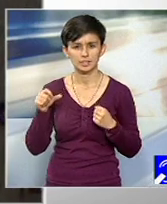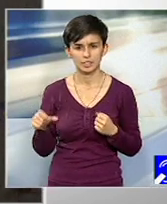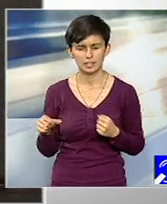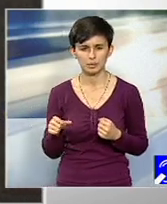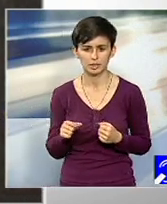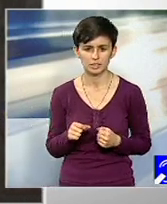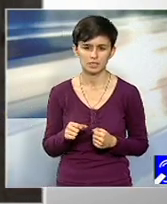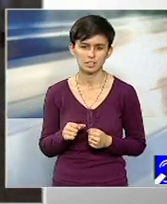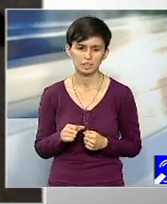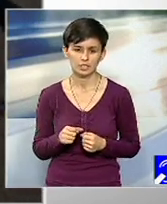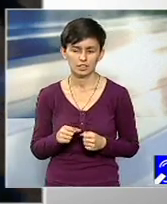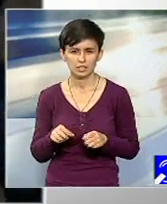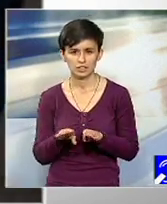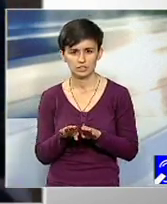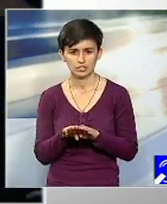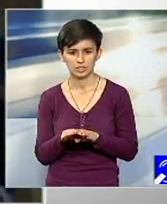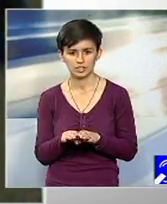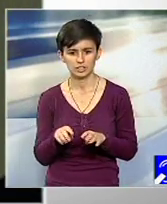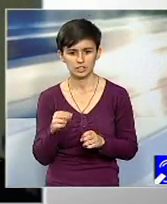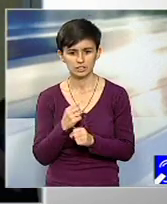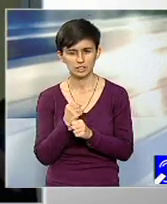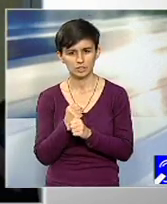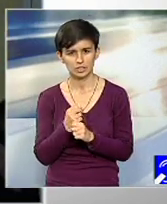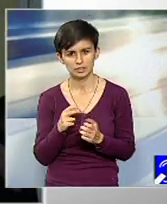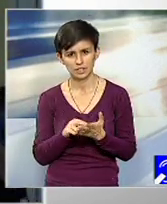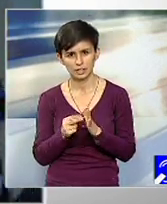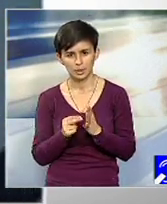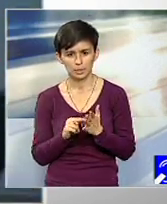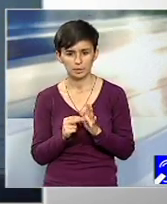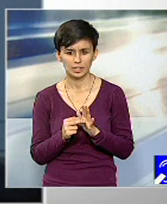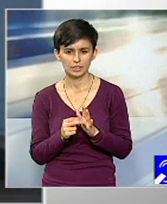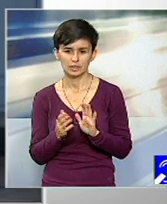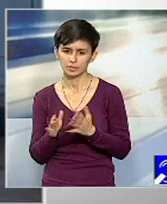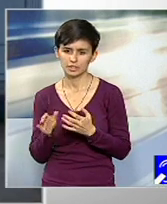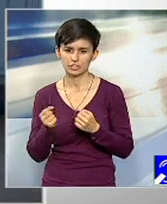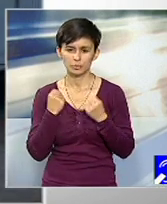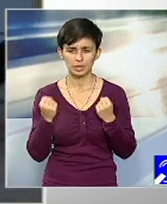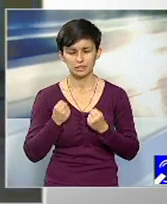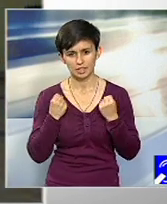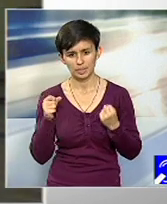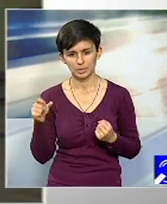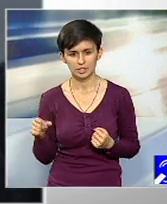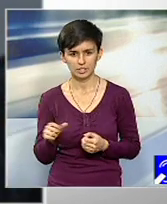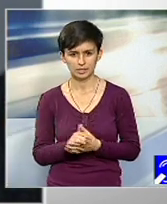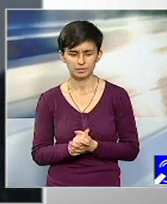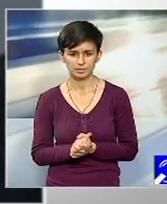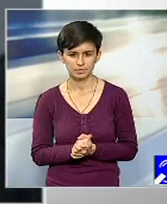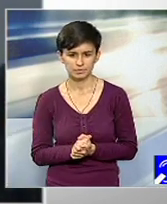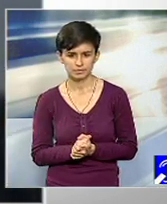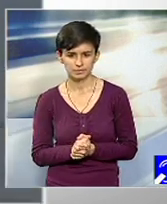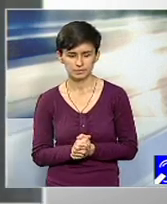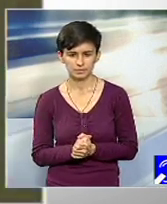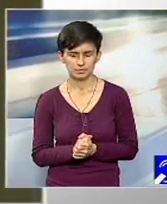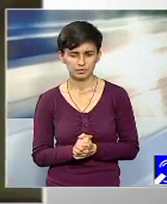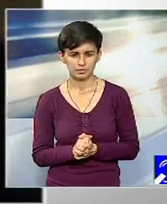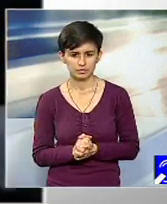pus la treabă, i-ai grăbit, haideți odată, haideți să ne pregătim, haideți să începem încălzirea. Dar, dincolo de asta, ce implică postura